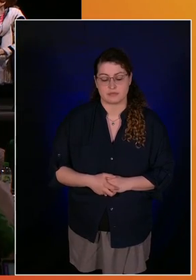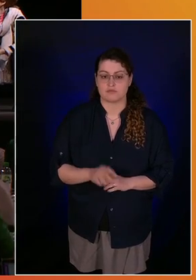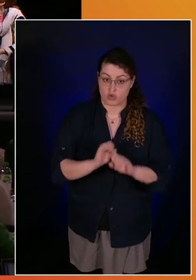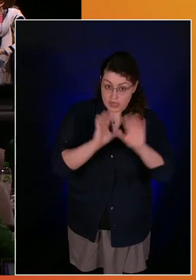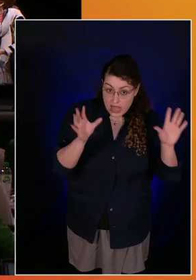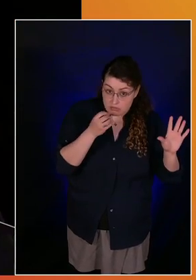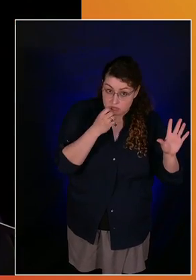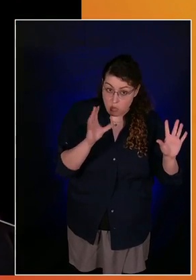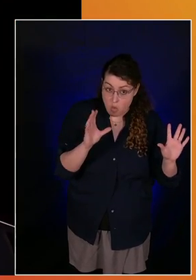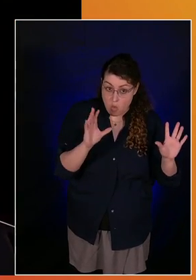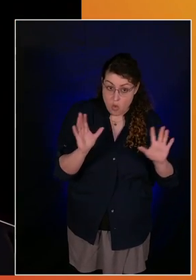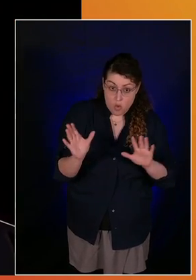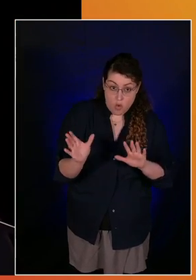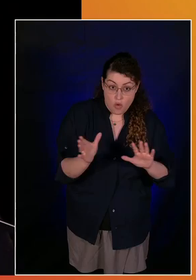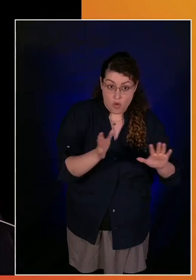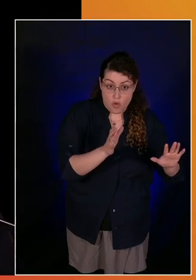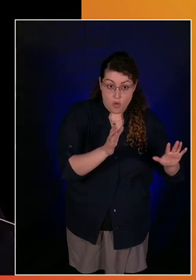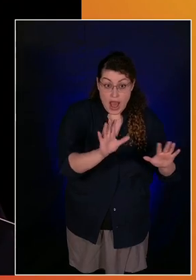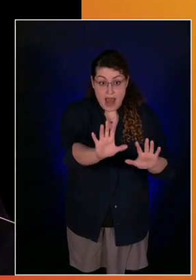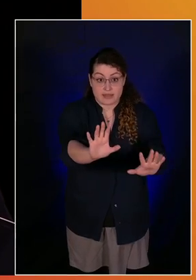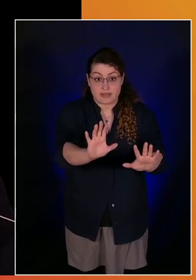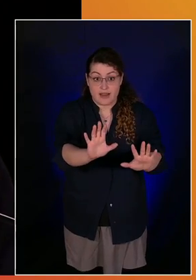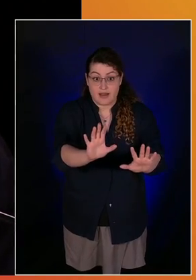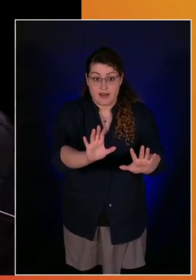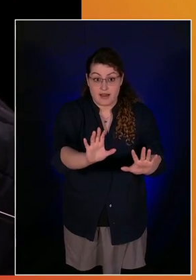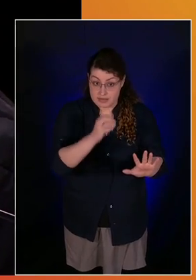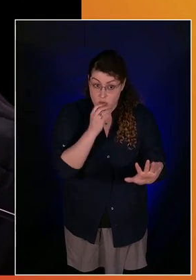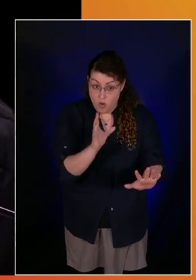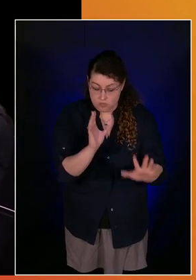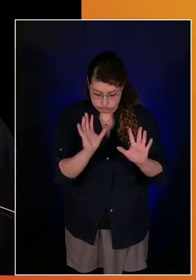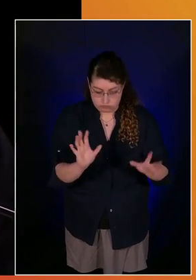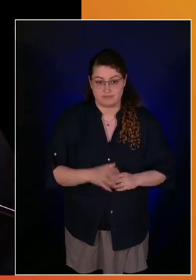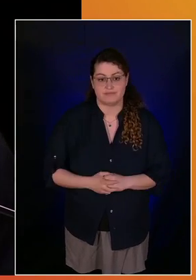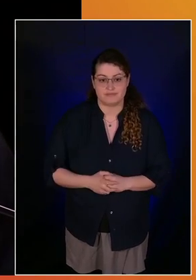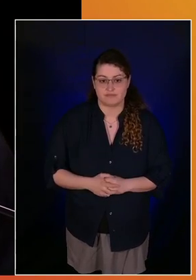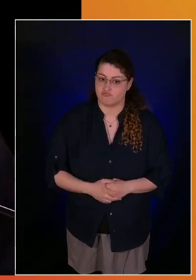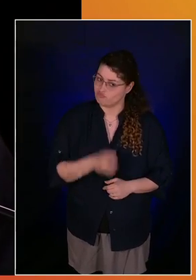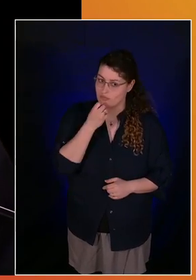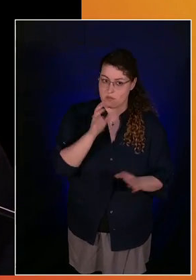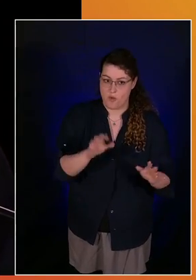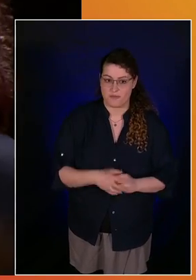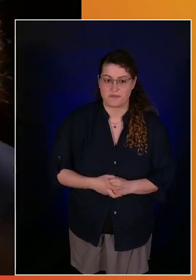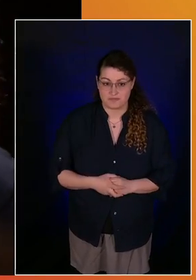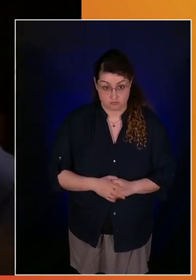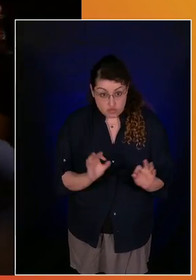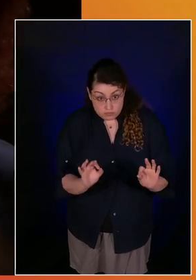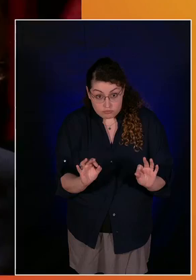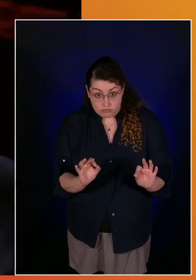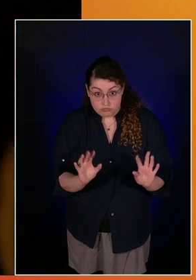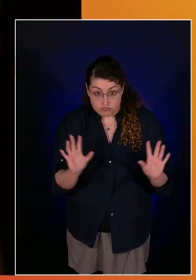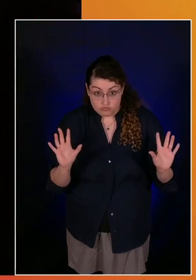c'est bon alors ma camarade hop d'accord ok très bien c'est bon